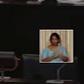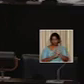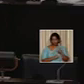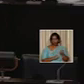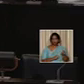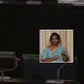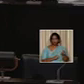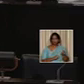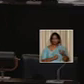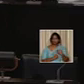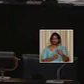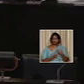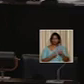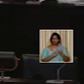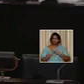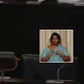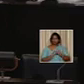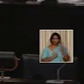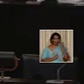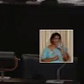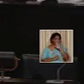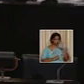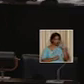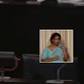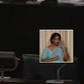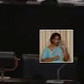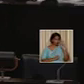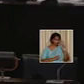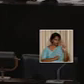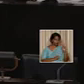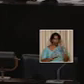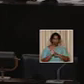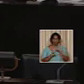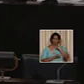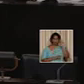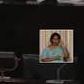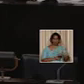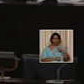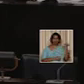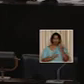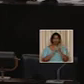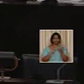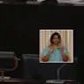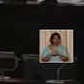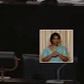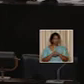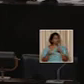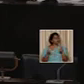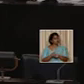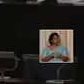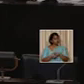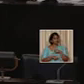सन्दहा अभी अवश्य पीवर गण्व देदास दान में विश्ववशवरदी दह दाह कलुते बंधवगत्ता नमो तीट